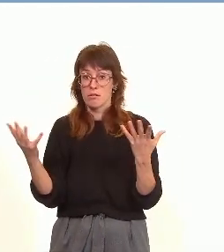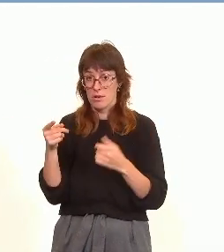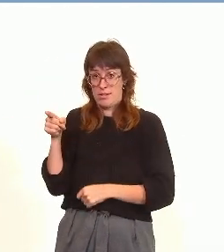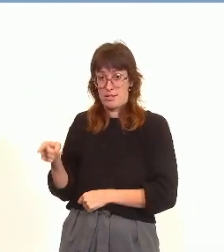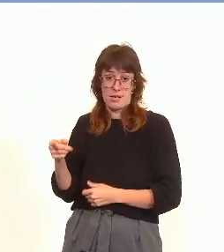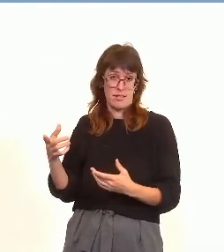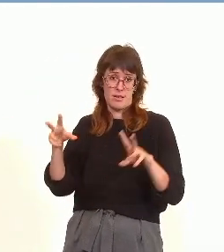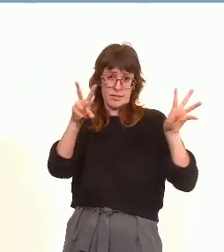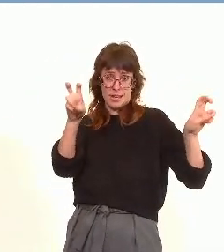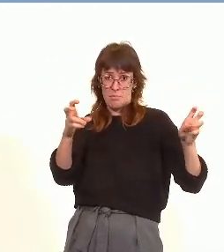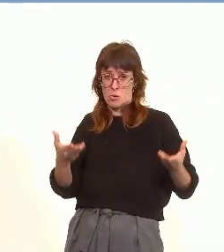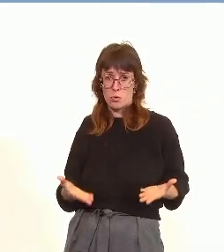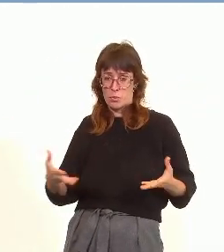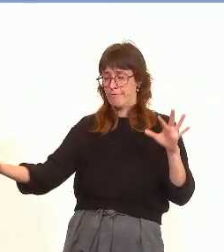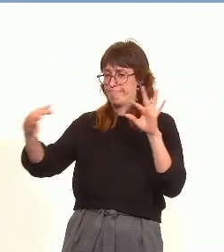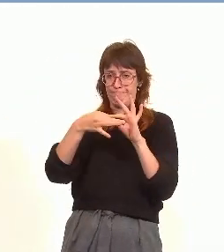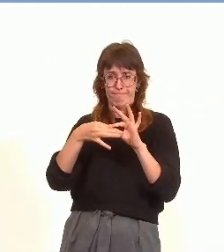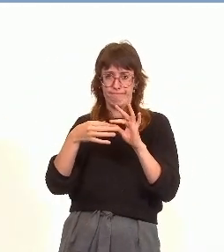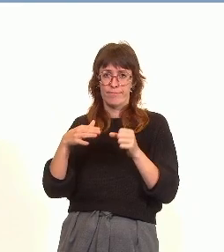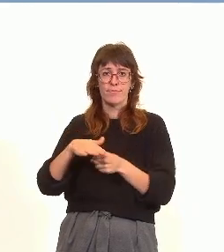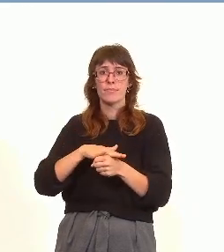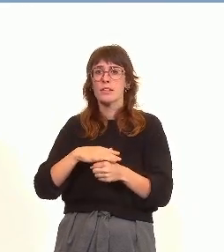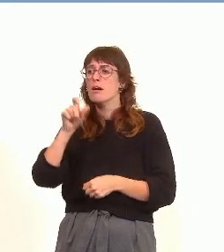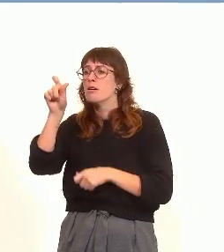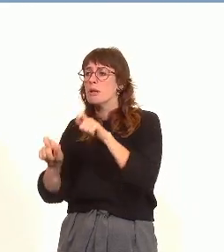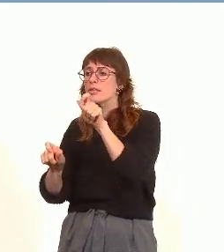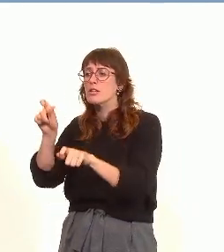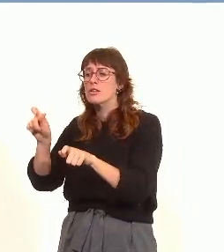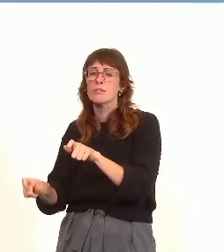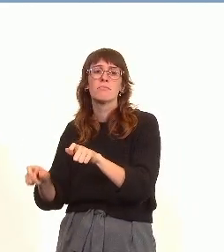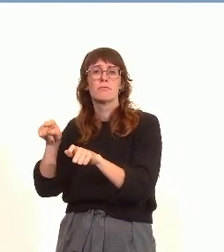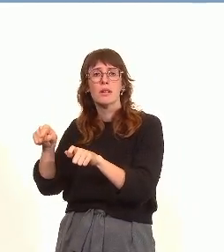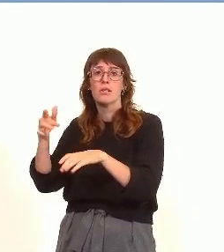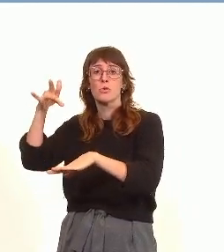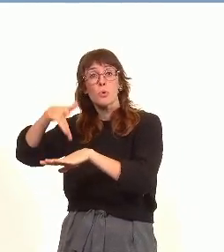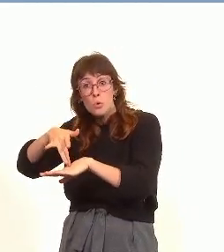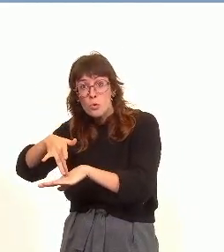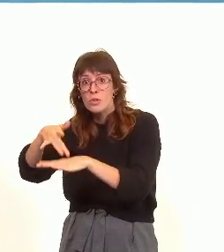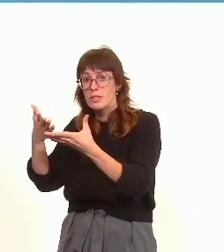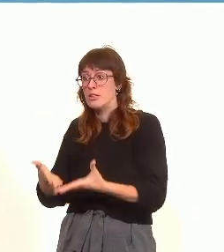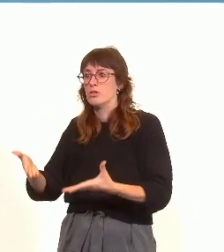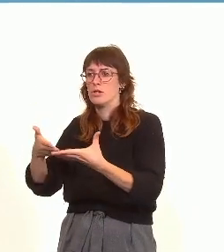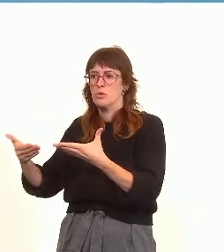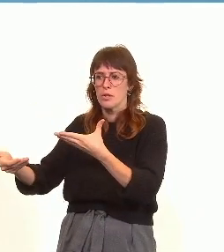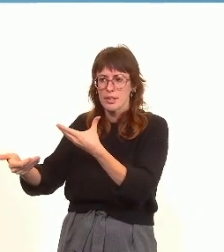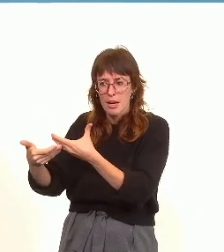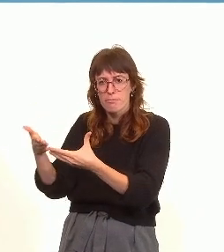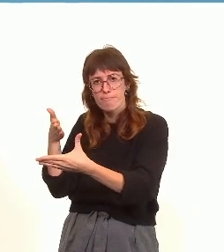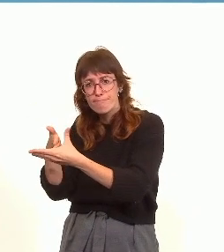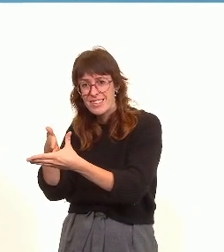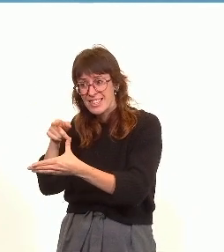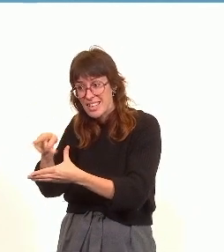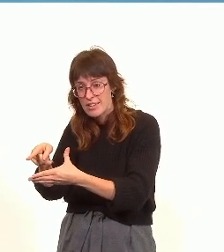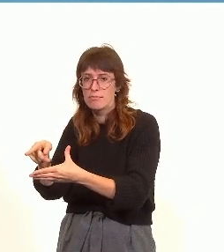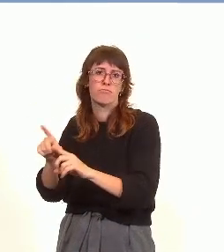journée d'aujourd'hui. Qui est concerné? Qu'est-ce qu'être concerné? Être concerné, on pense d'abord que c'est être soi-même en situation de handicap, mais les